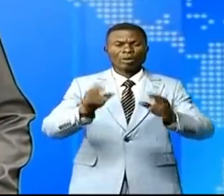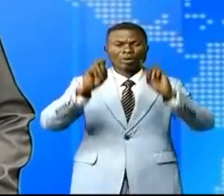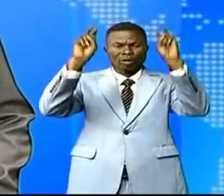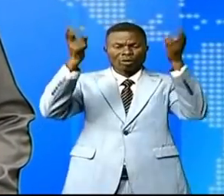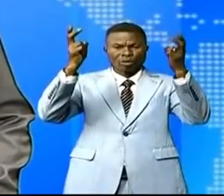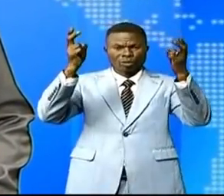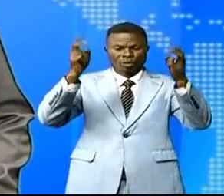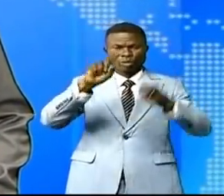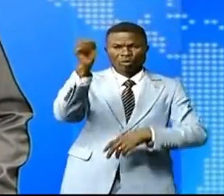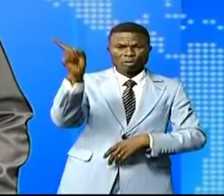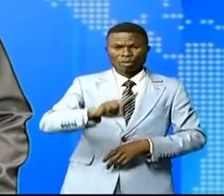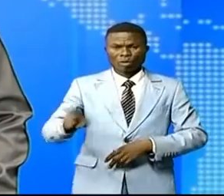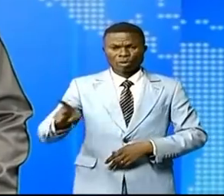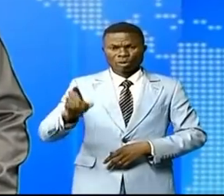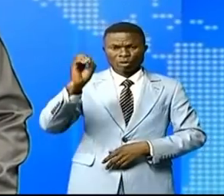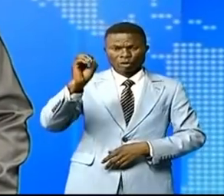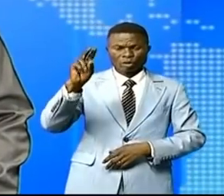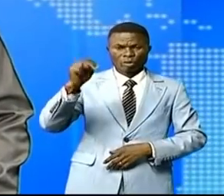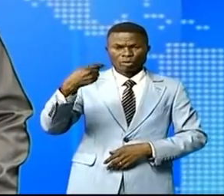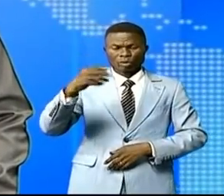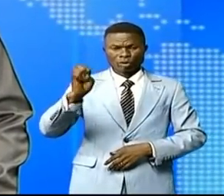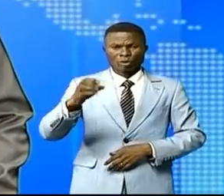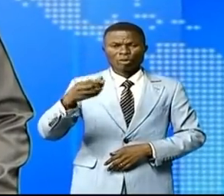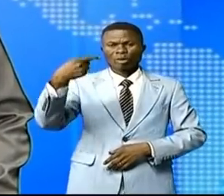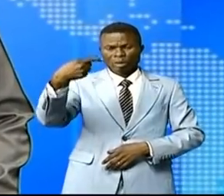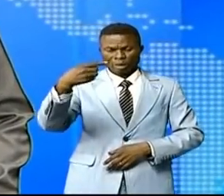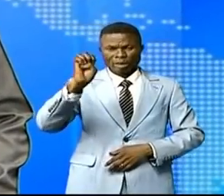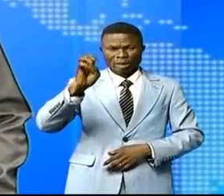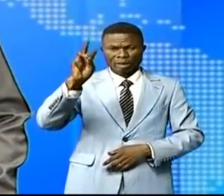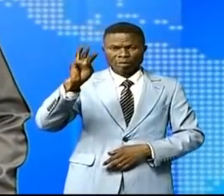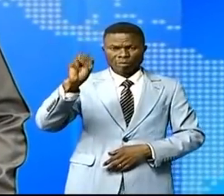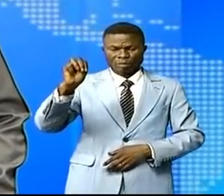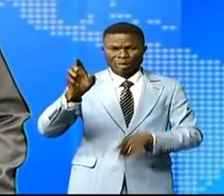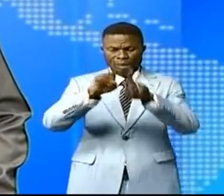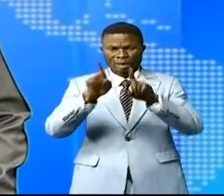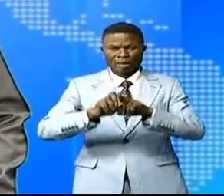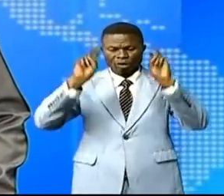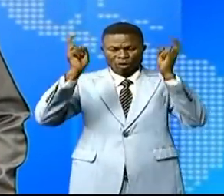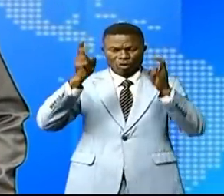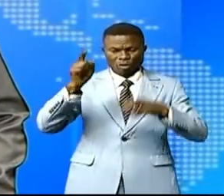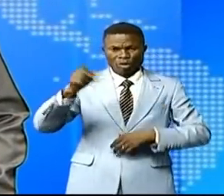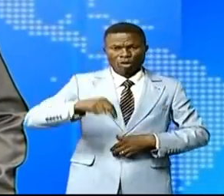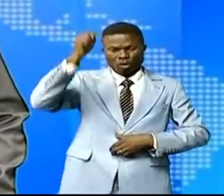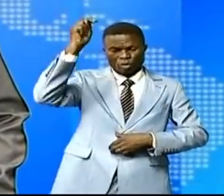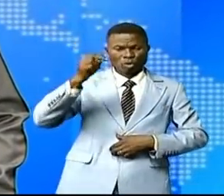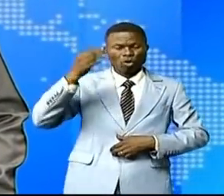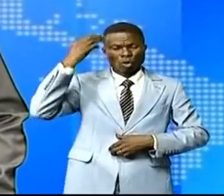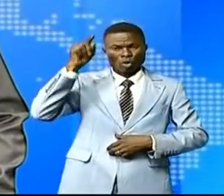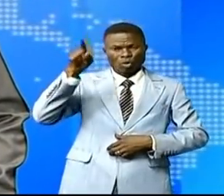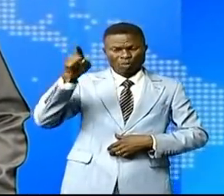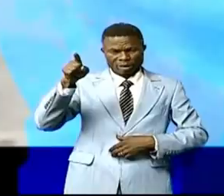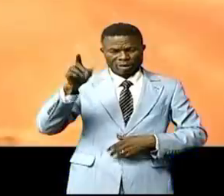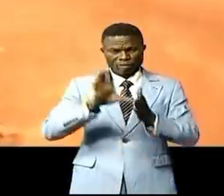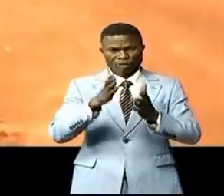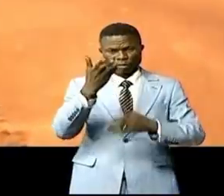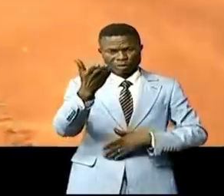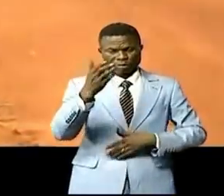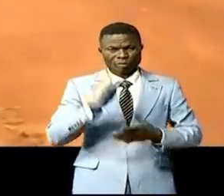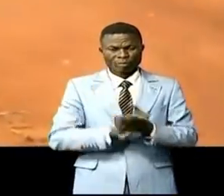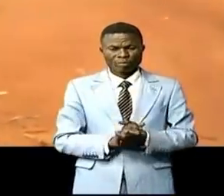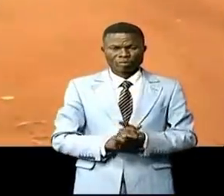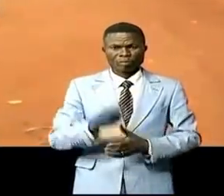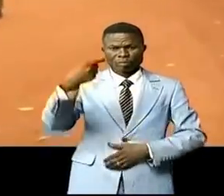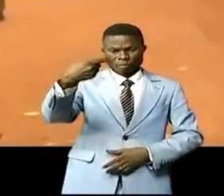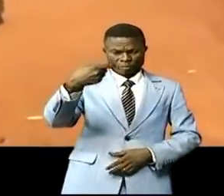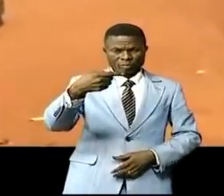de Zongo, Guémena et Guadolité dans la province du Nord Ubangi. Hérodis Kitutu. De Guémena